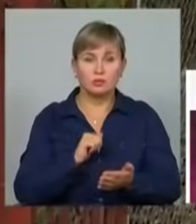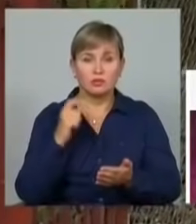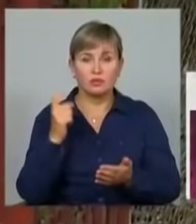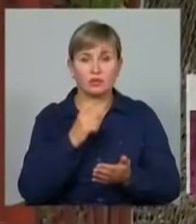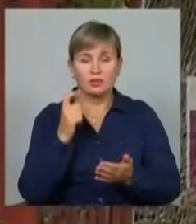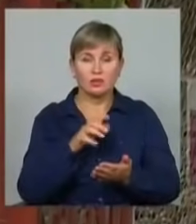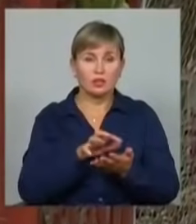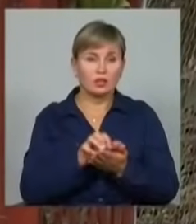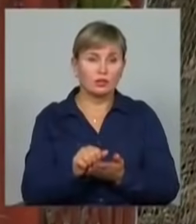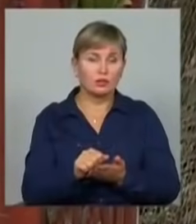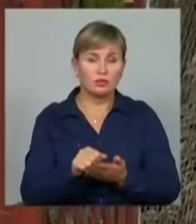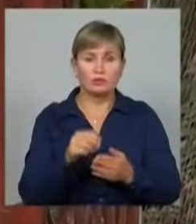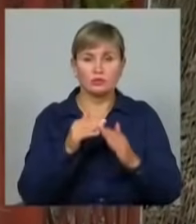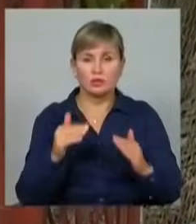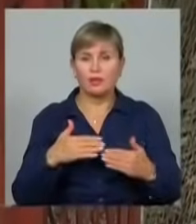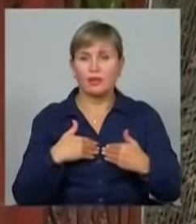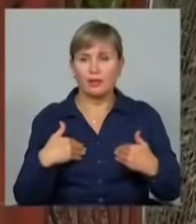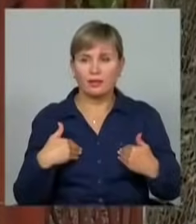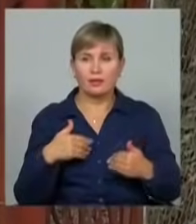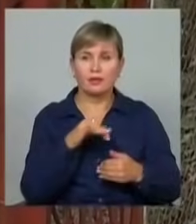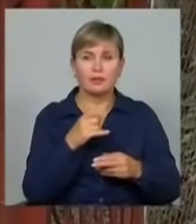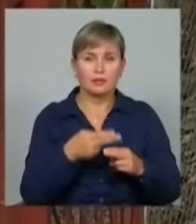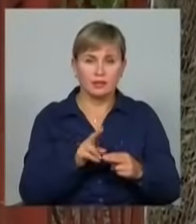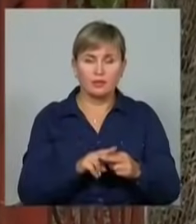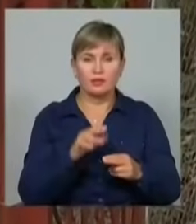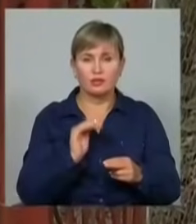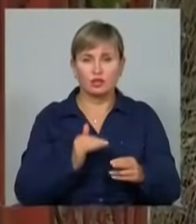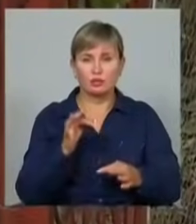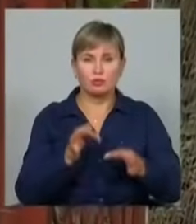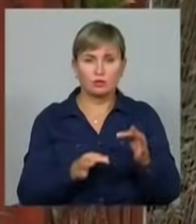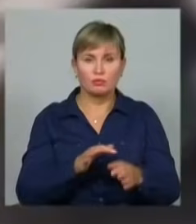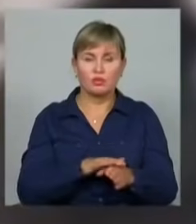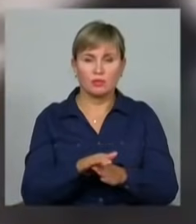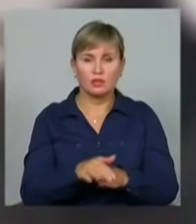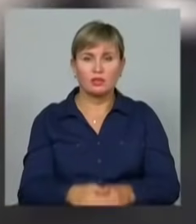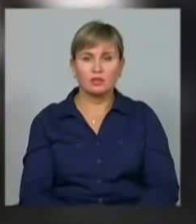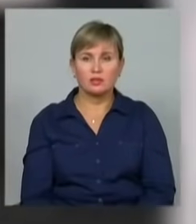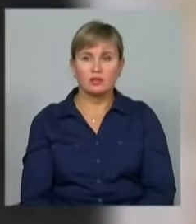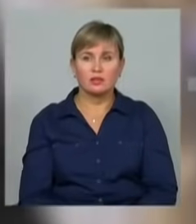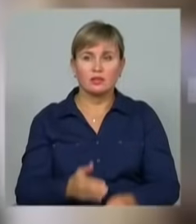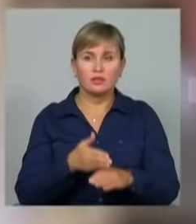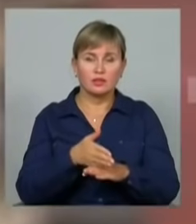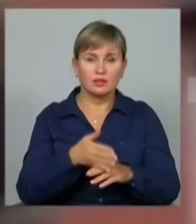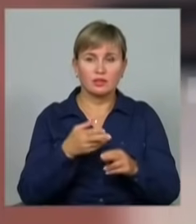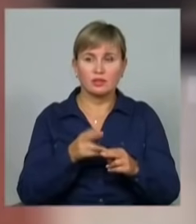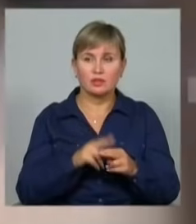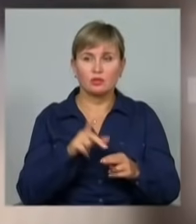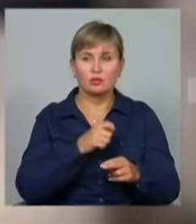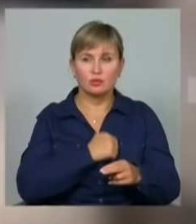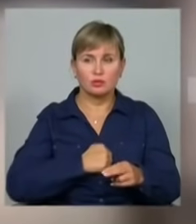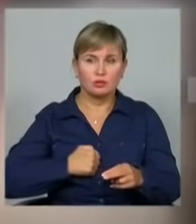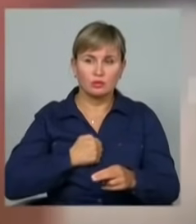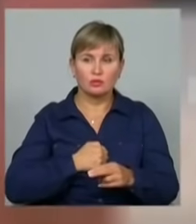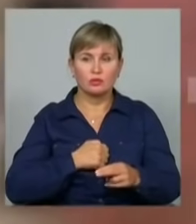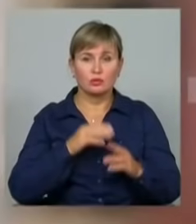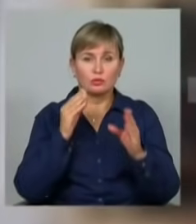дома разрушать здание не хотели. И за дело взялся частный судебный исполнитель. Визит незваного гостя вызвал агрессию у хозяина. Не